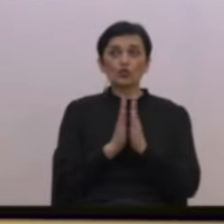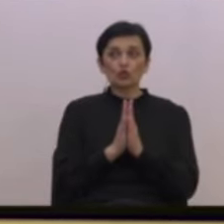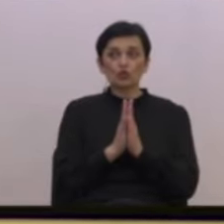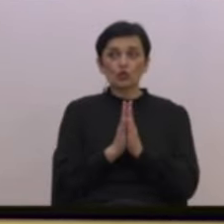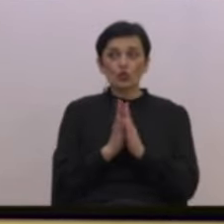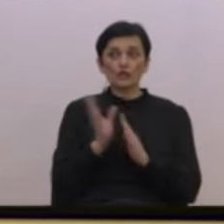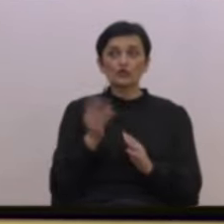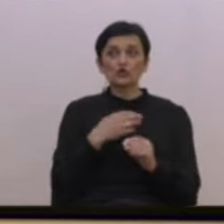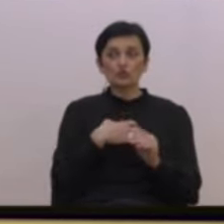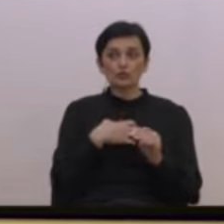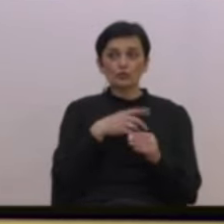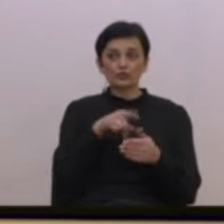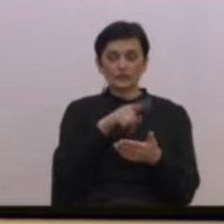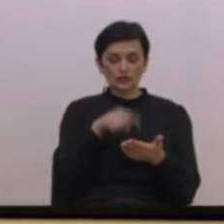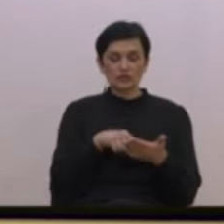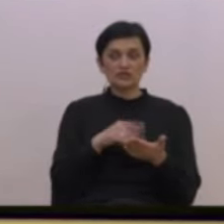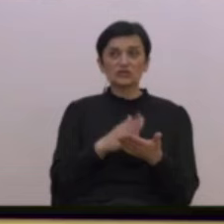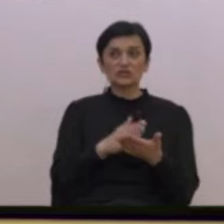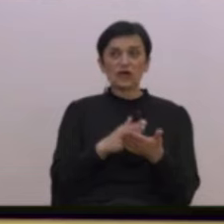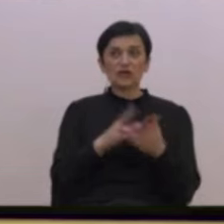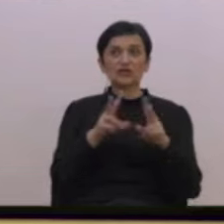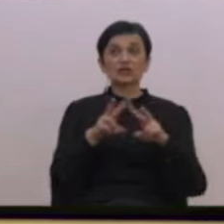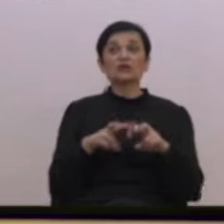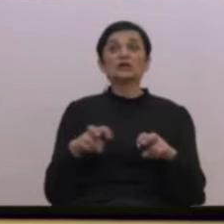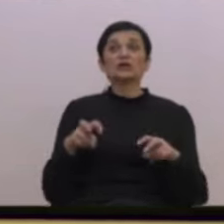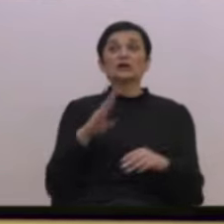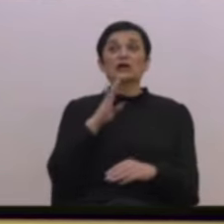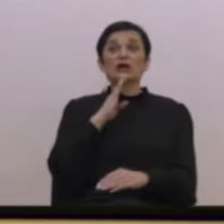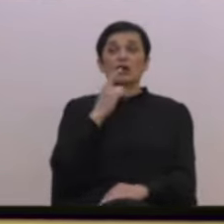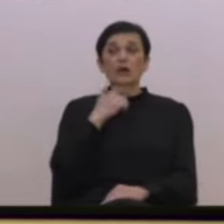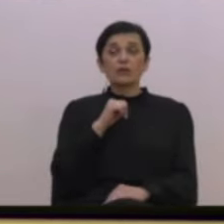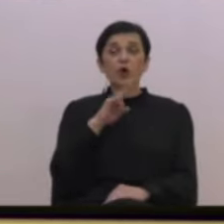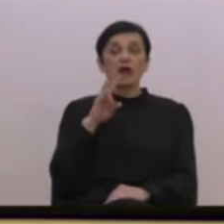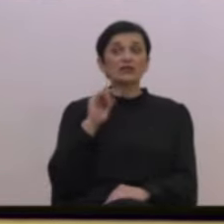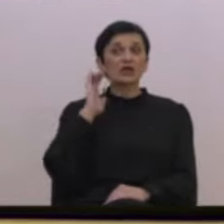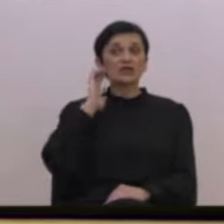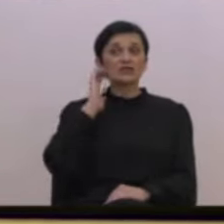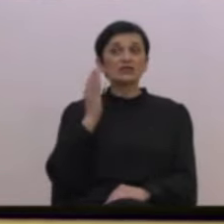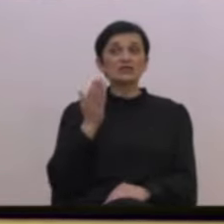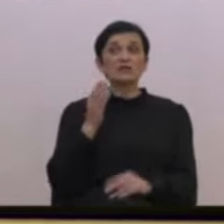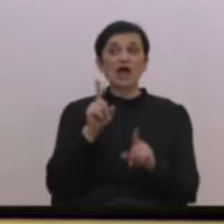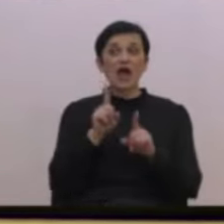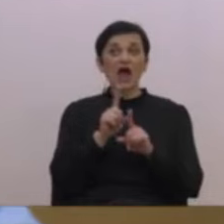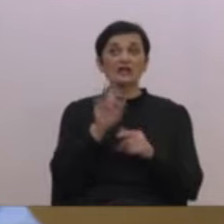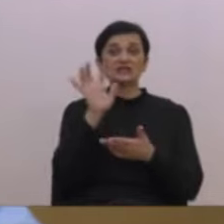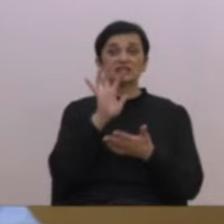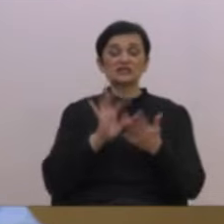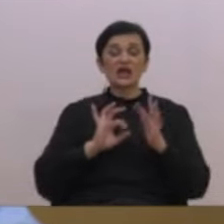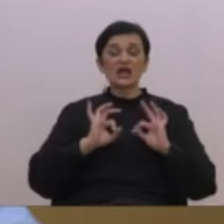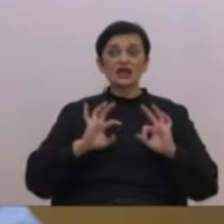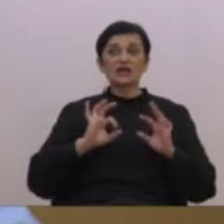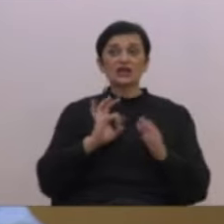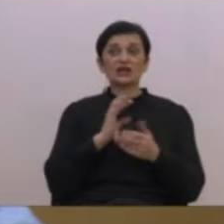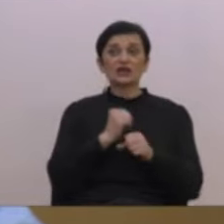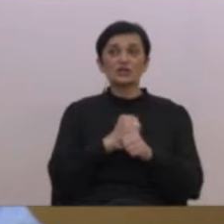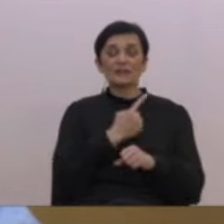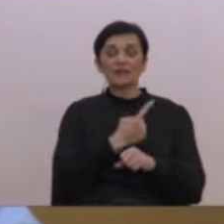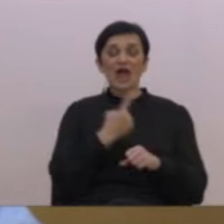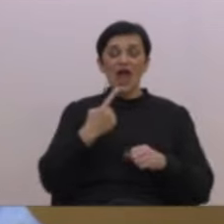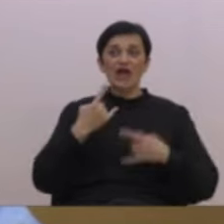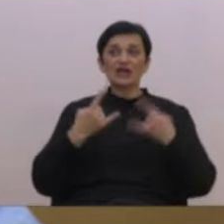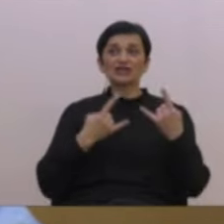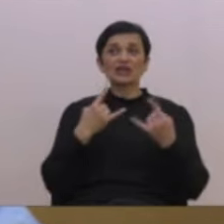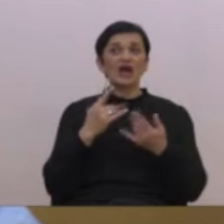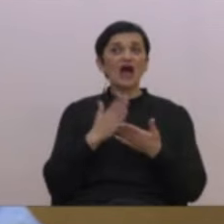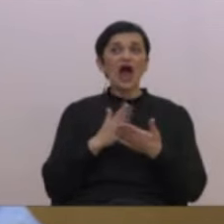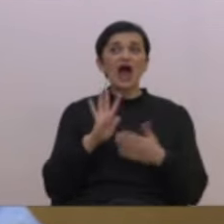elas, nicio să acționezi realist. Dar nu știu cât cabrătorul anu gismul. Este de gând să te bagi că ești la televizie și are să